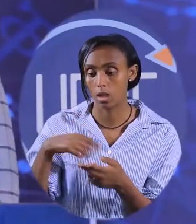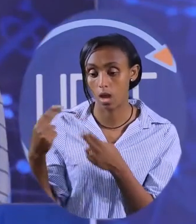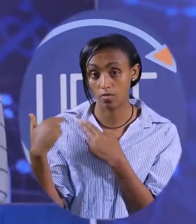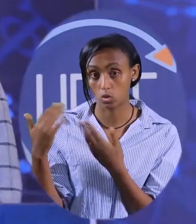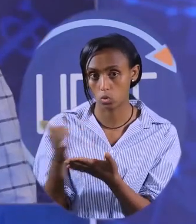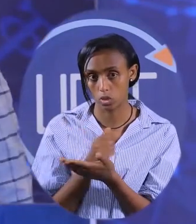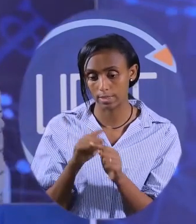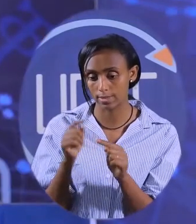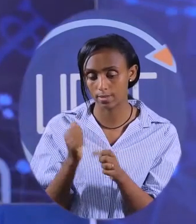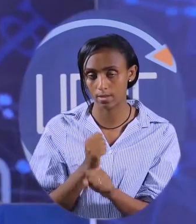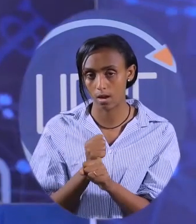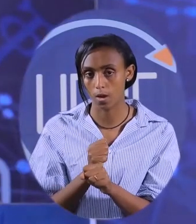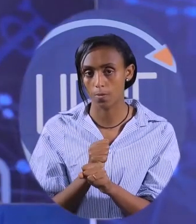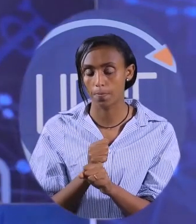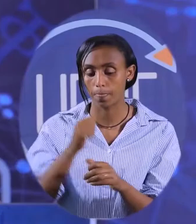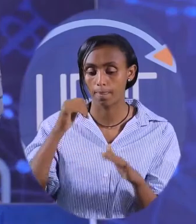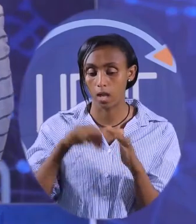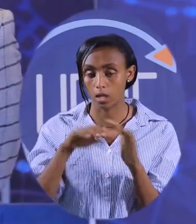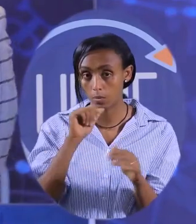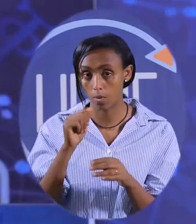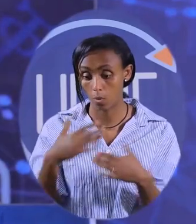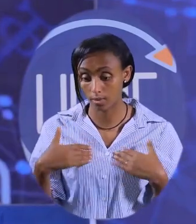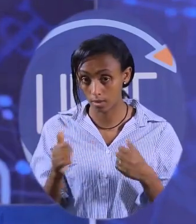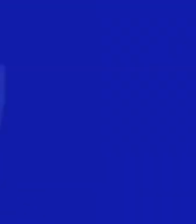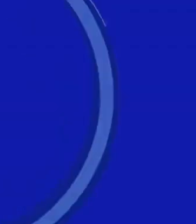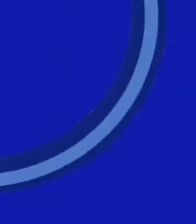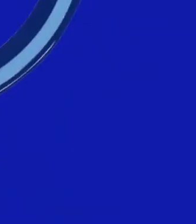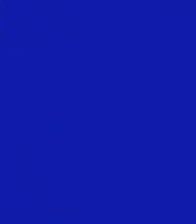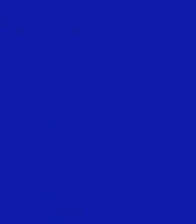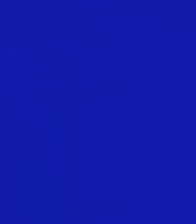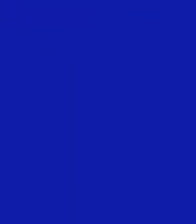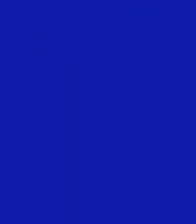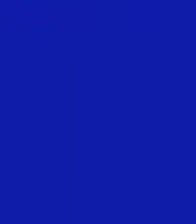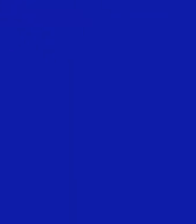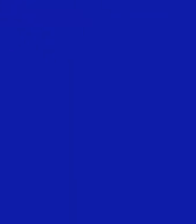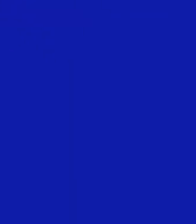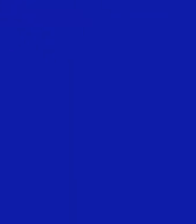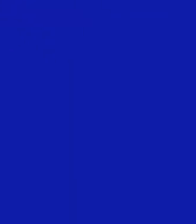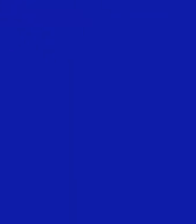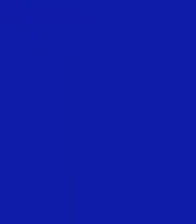ወጣት በፍጹም ትምህርት ሚኒስትርን ተጠያቂ አላደረግም። ቴንክ ዩ።